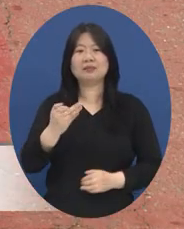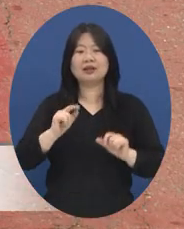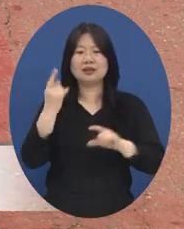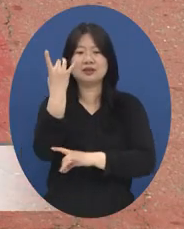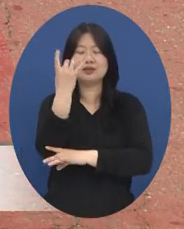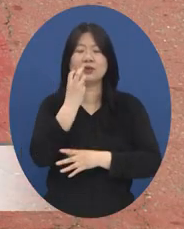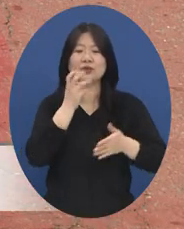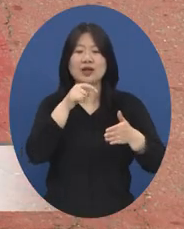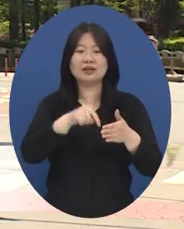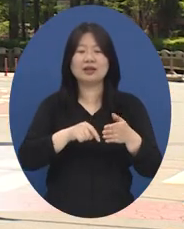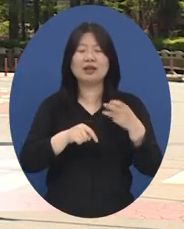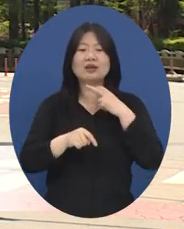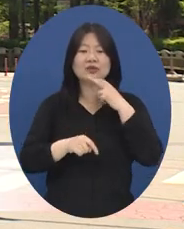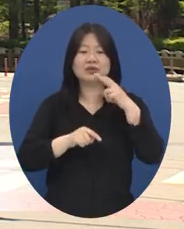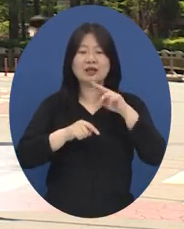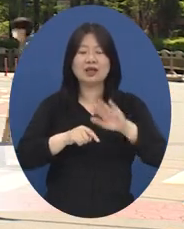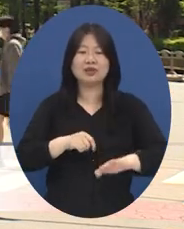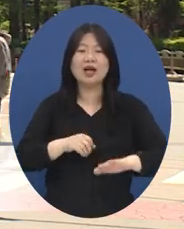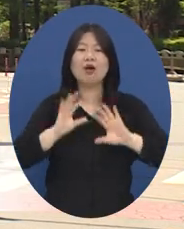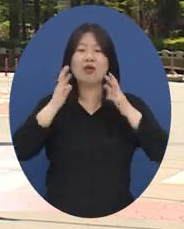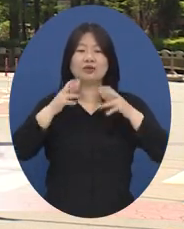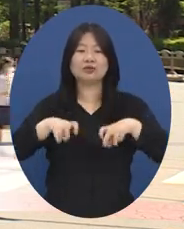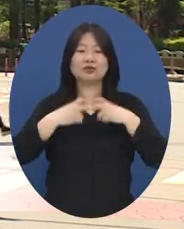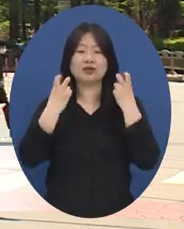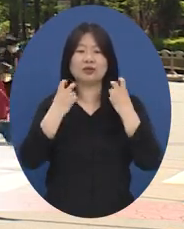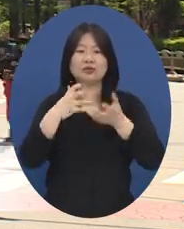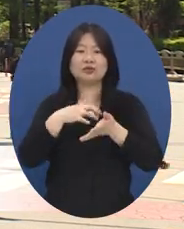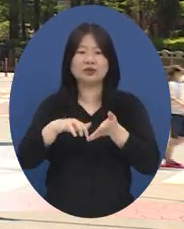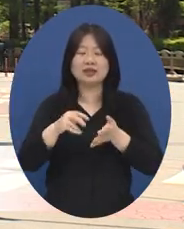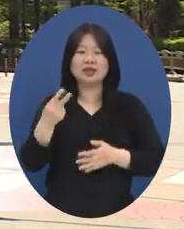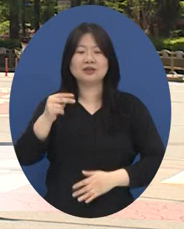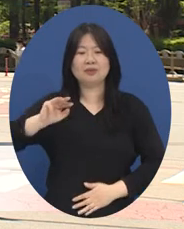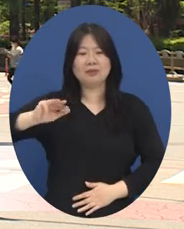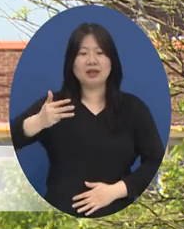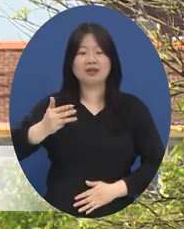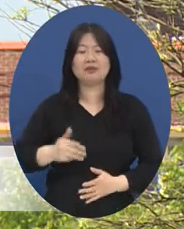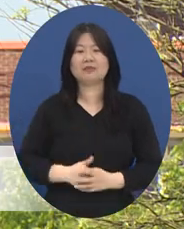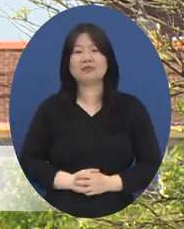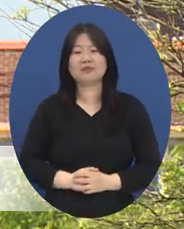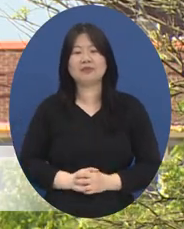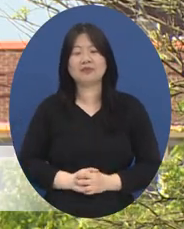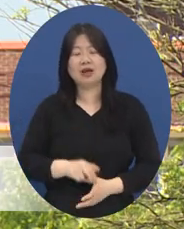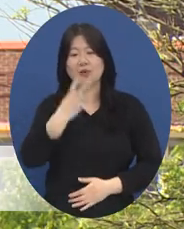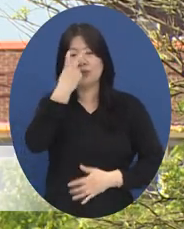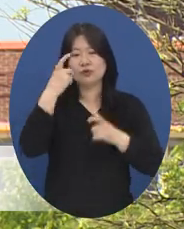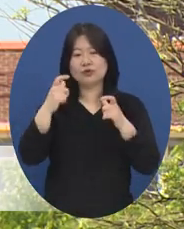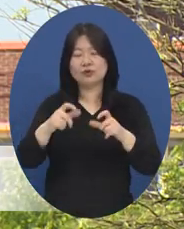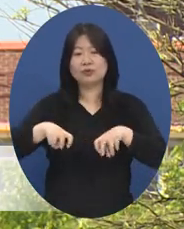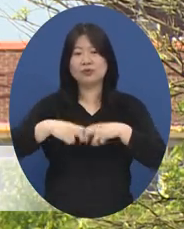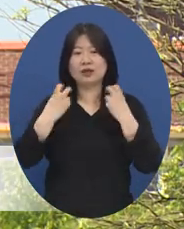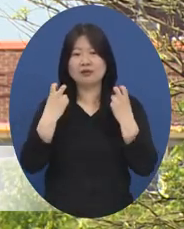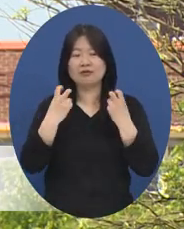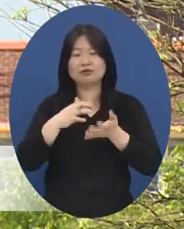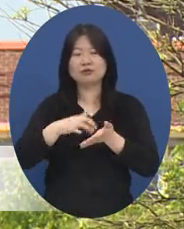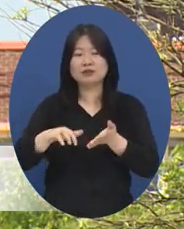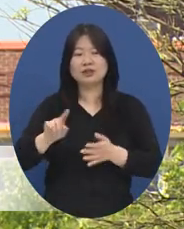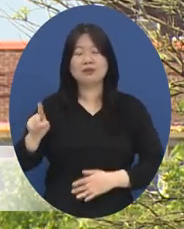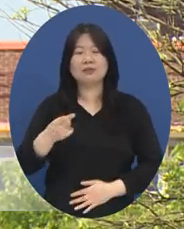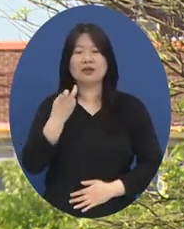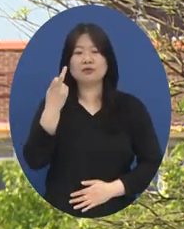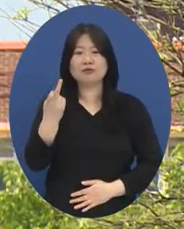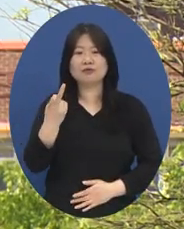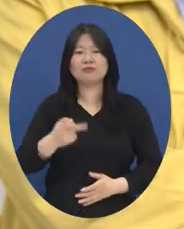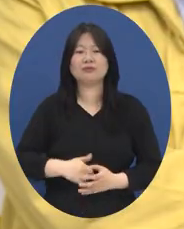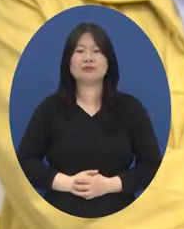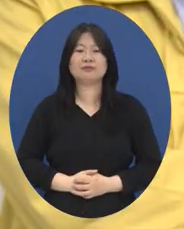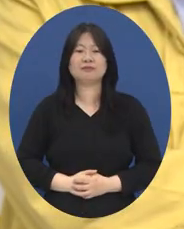기준 경기 돈의 열 두 살 이하 어린이 교통사고는 2800여 건 보호구역 내 교통사고도 100 12건